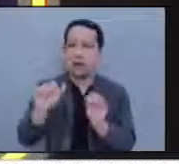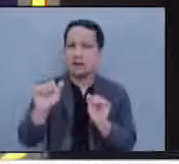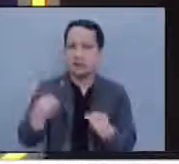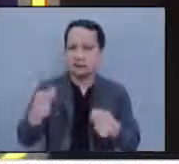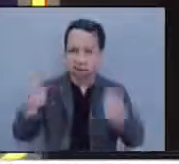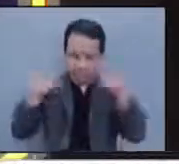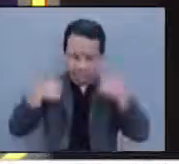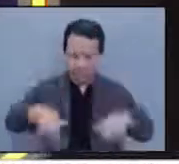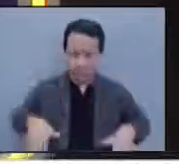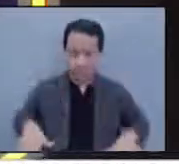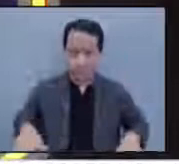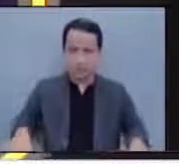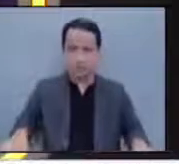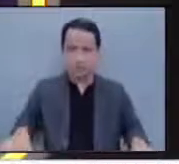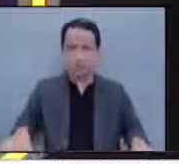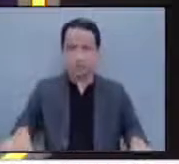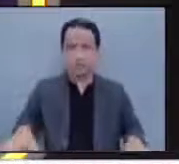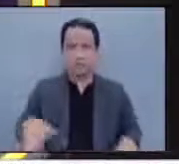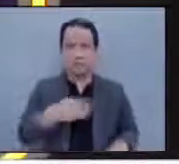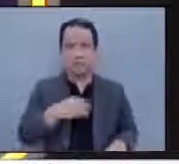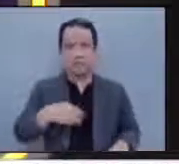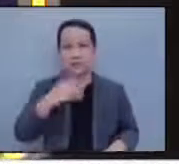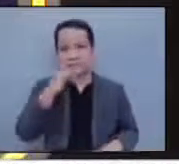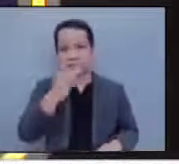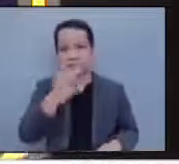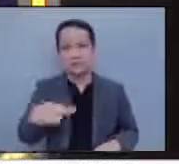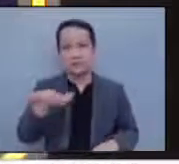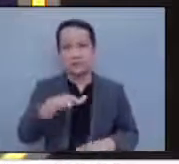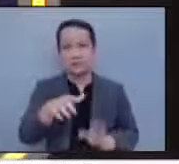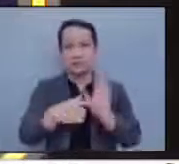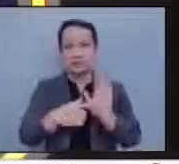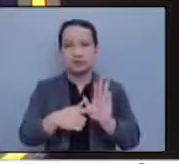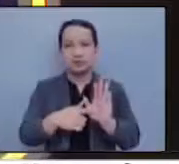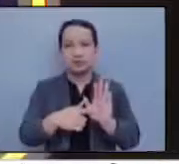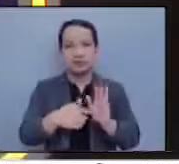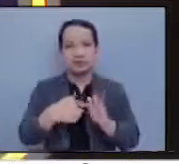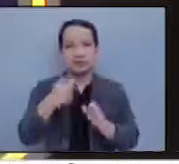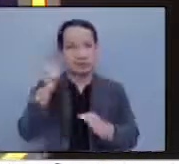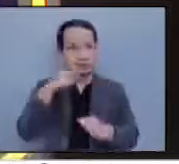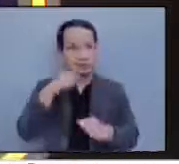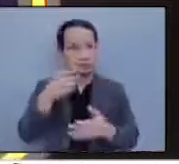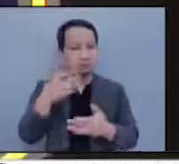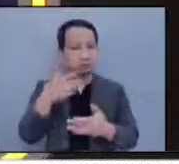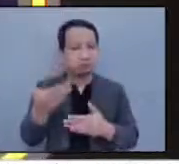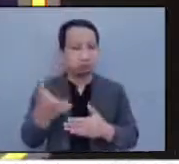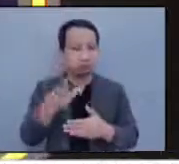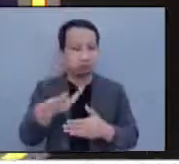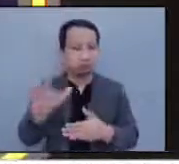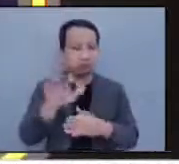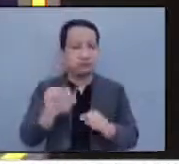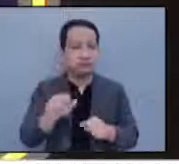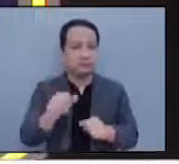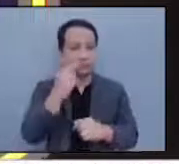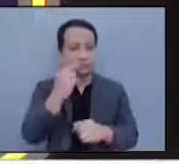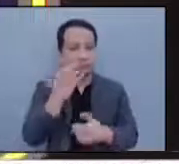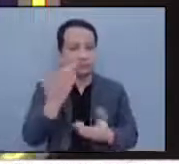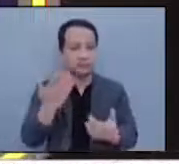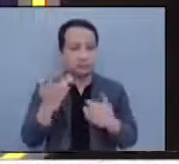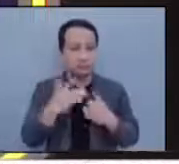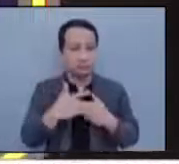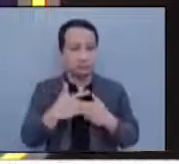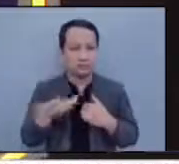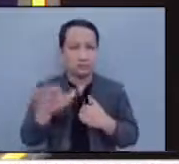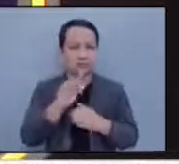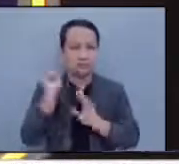bilang Maid of Honor sa kasal ng kanyang nakababatang kapatid. Panoorin po natin ang nakakaaliw at nakatouch na videong ito